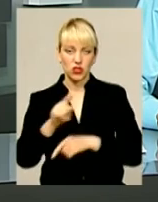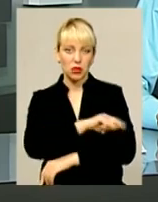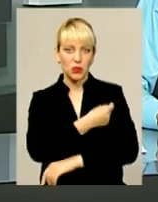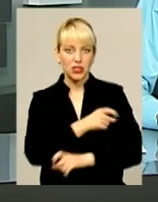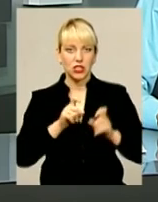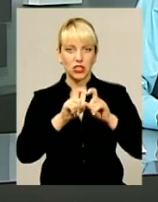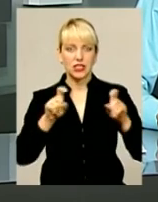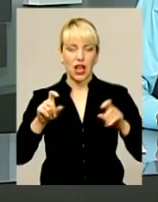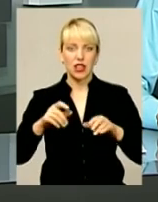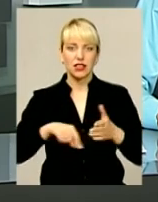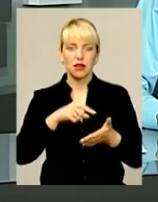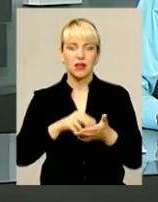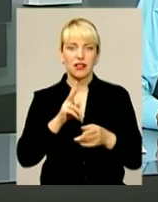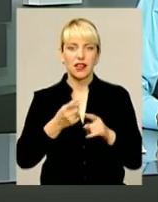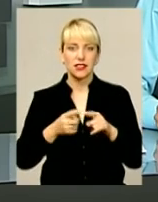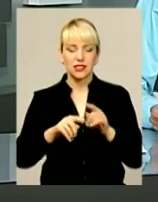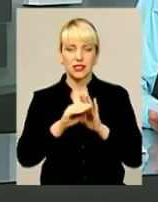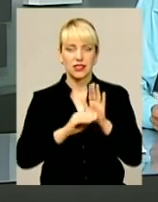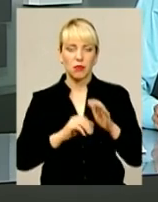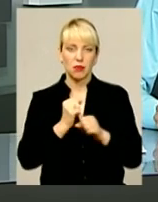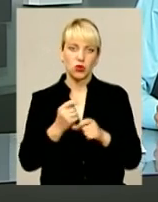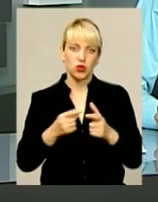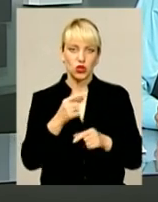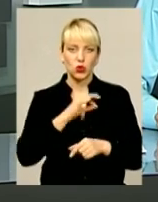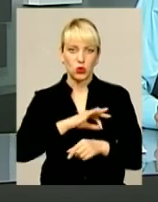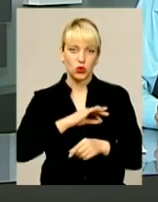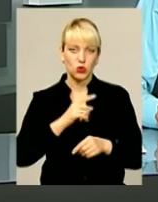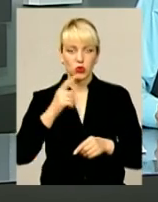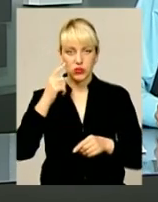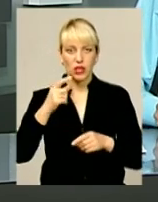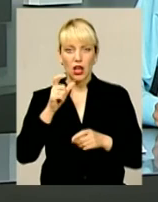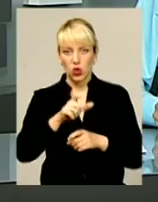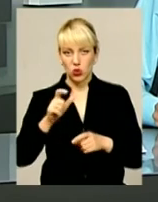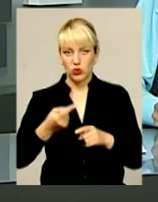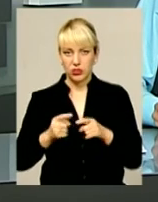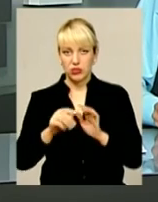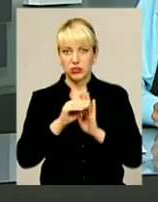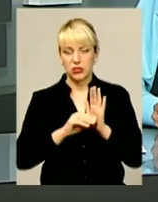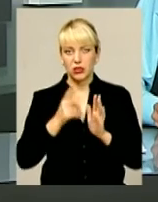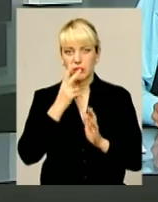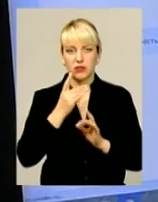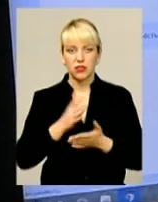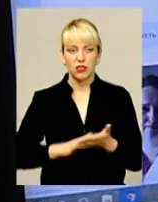закладах міста. Як працює система та чи користується вона популярністю, дізнавалась моя колега.